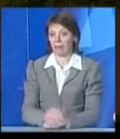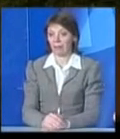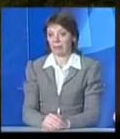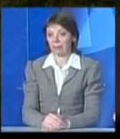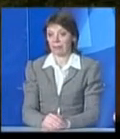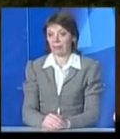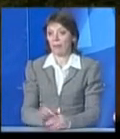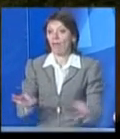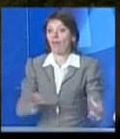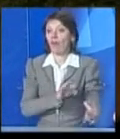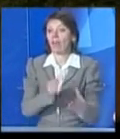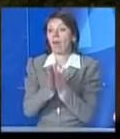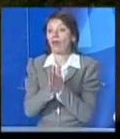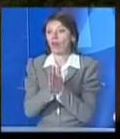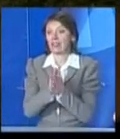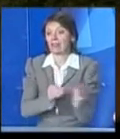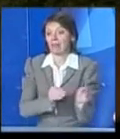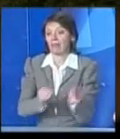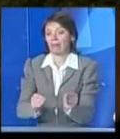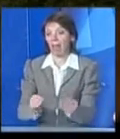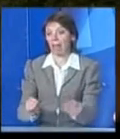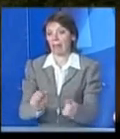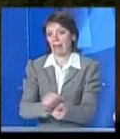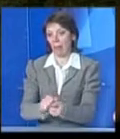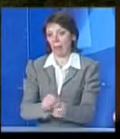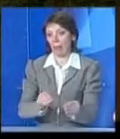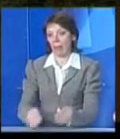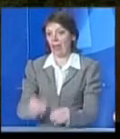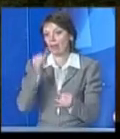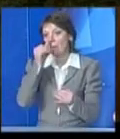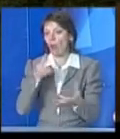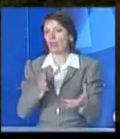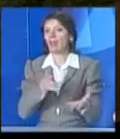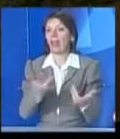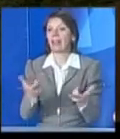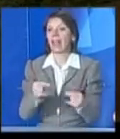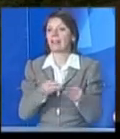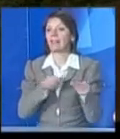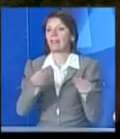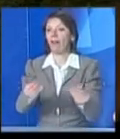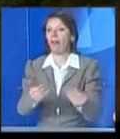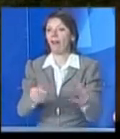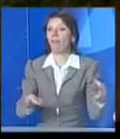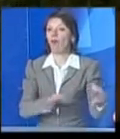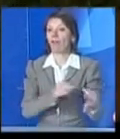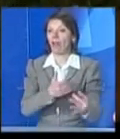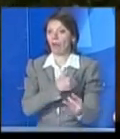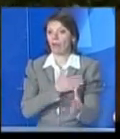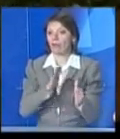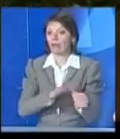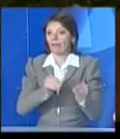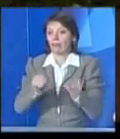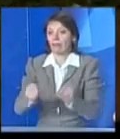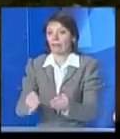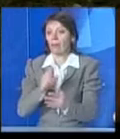І воно проситься на папір, воно не може десь бути там. А воно хоче вийти в люди